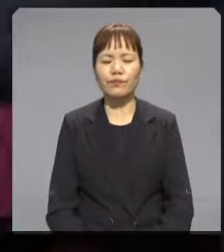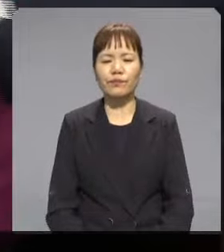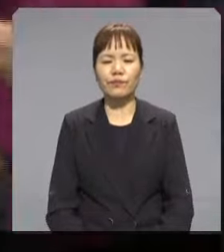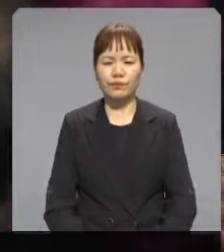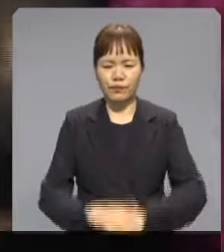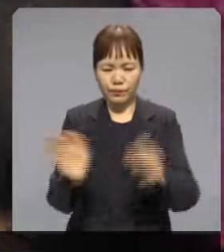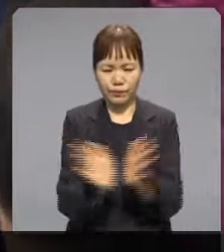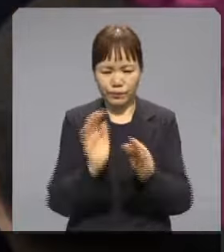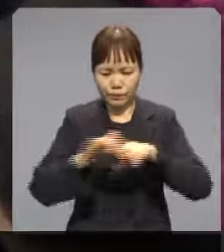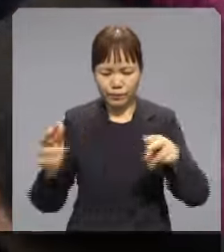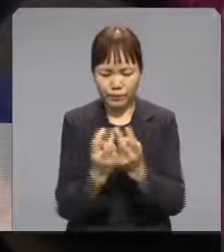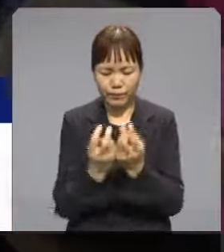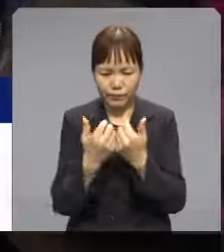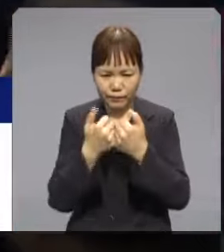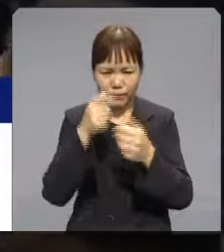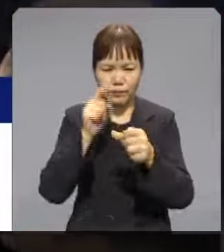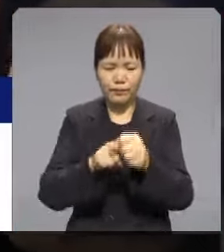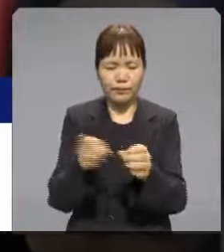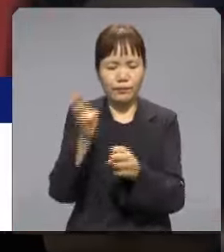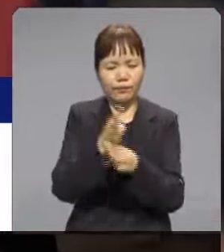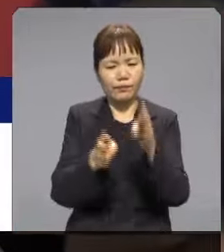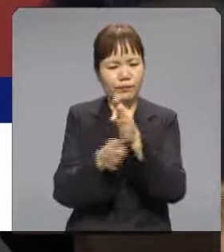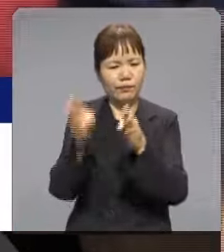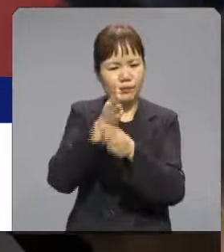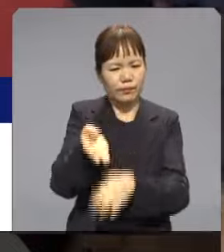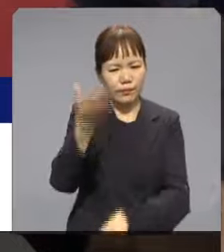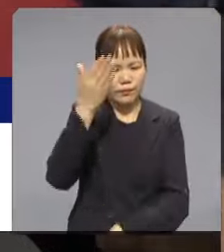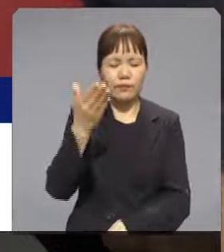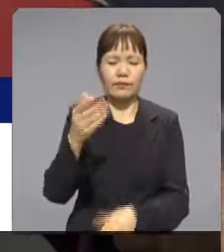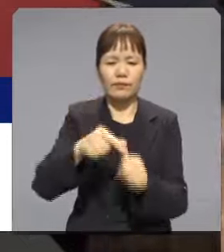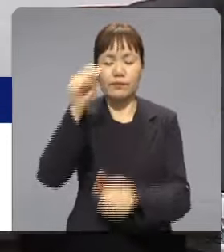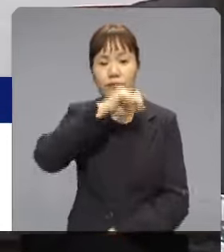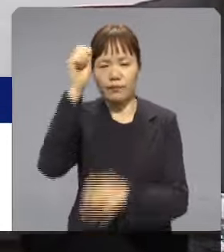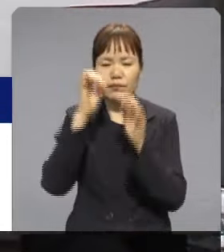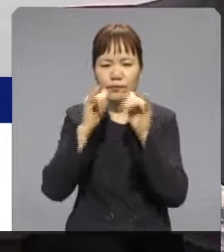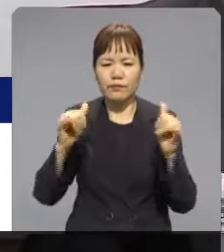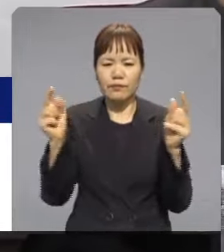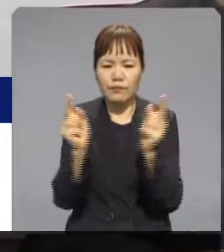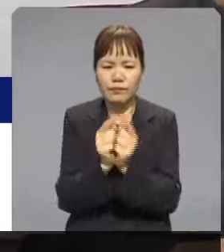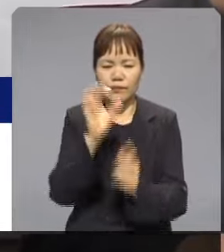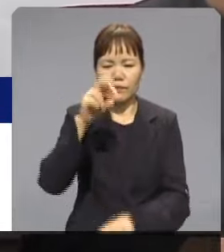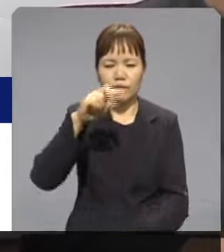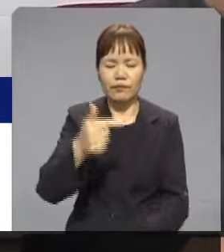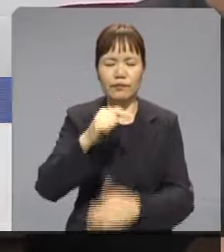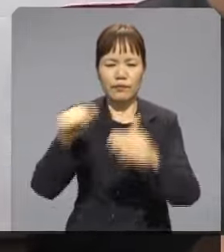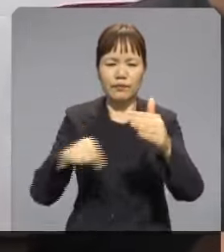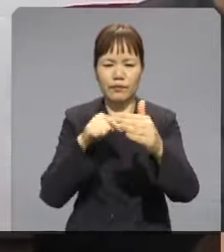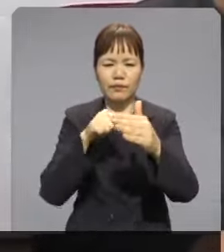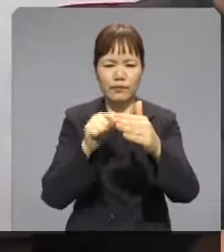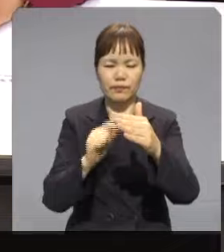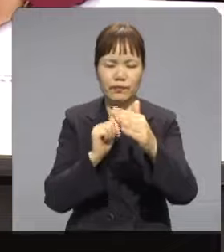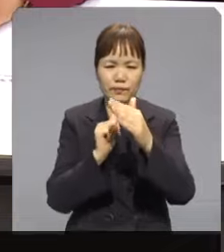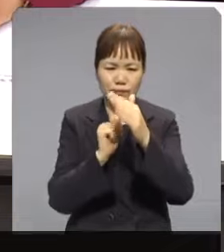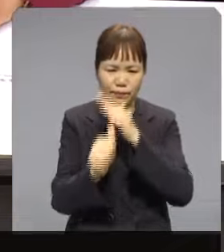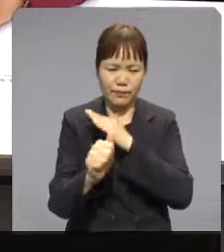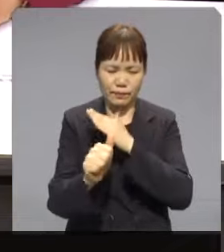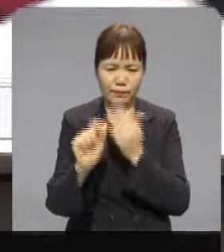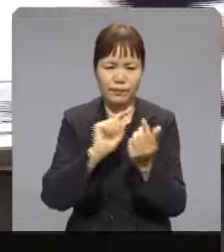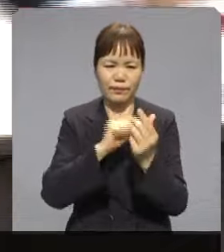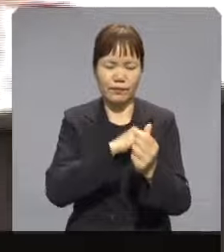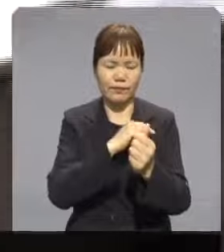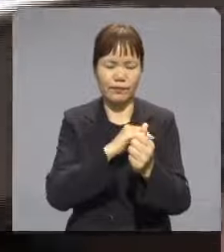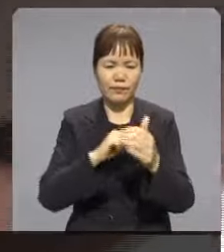당 수습 방안을 논의하기 위해 4선 이상 중진들과 자리를 함께한 윤재호 국민의힘 대표 권한대행. 이번 패배의